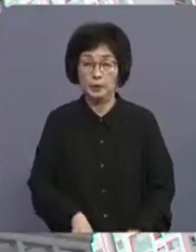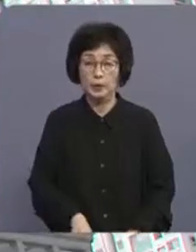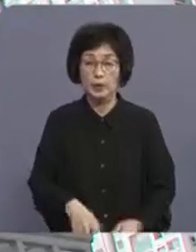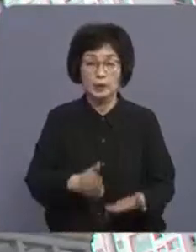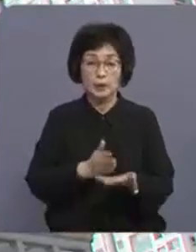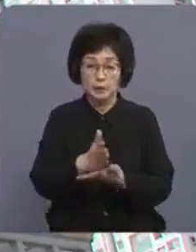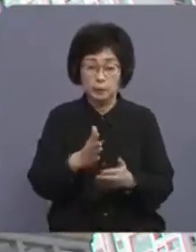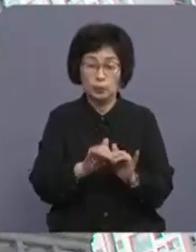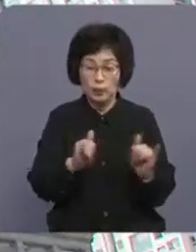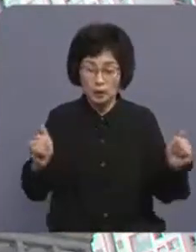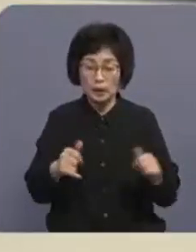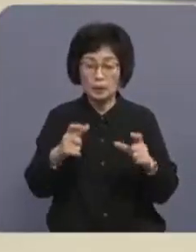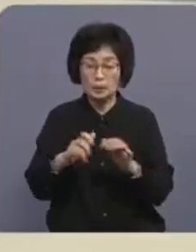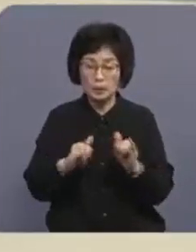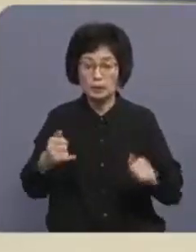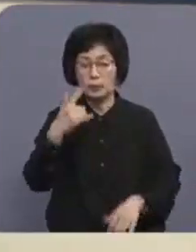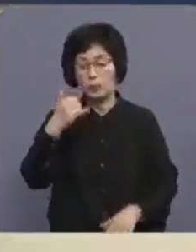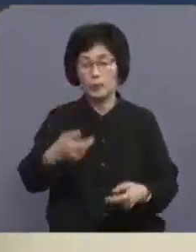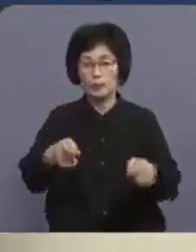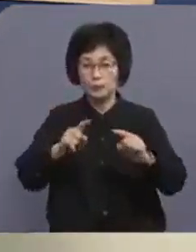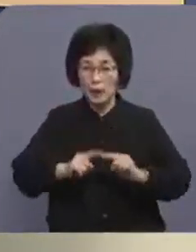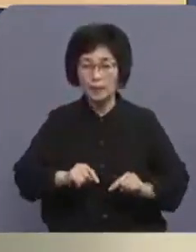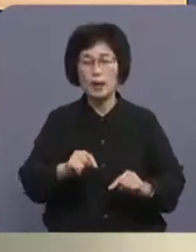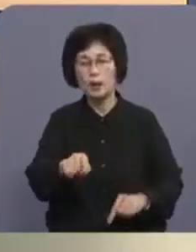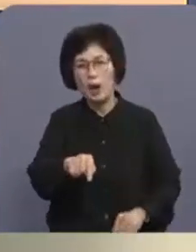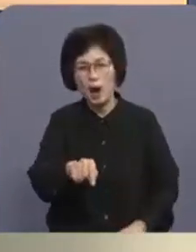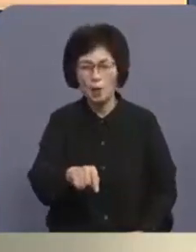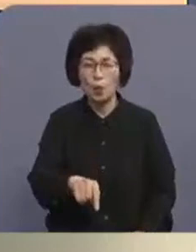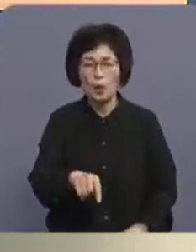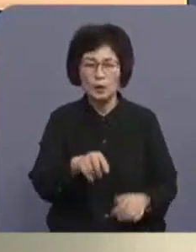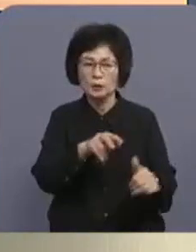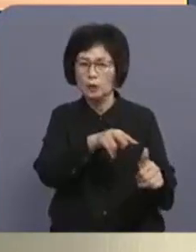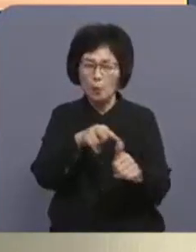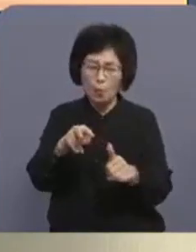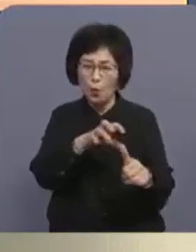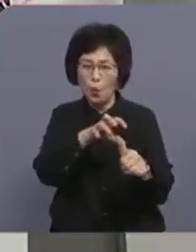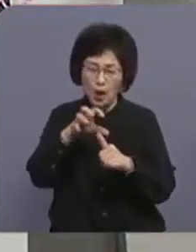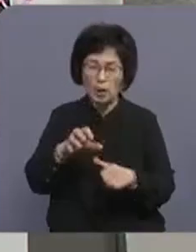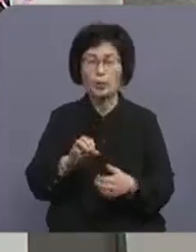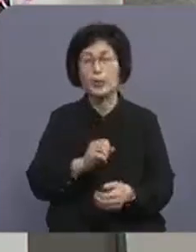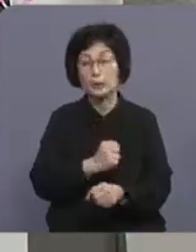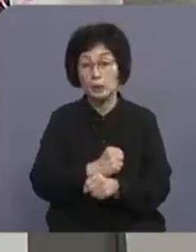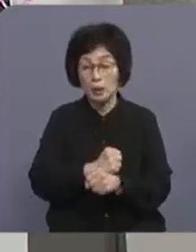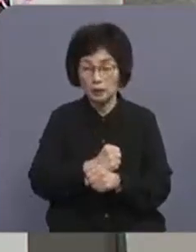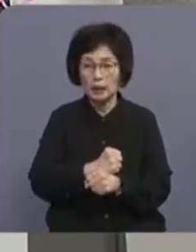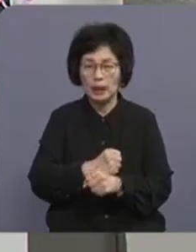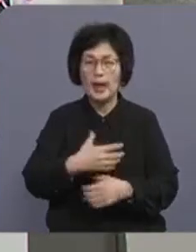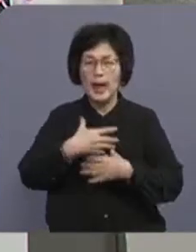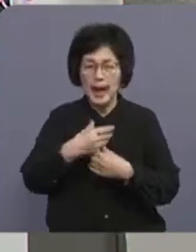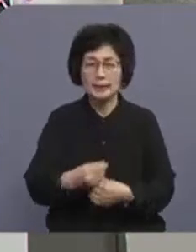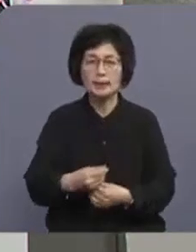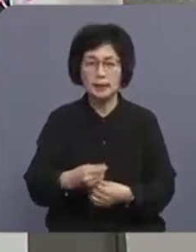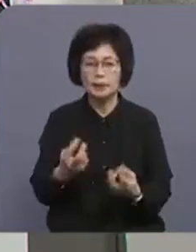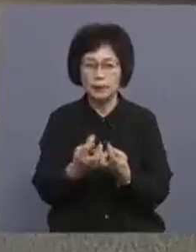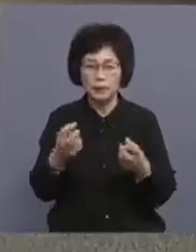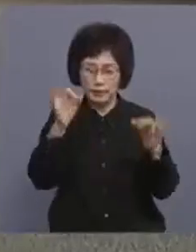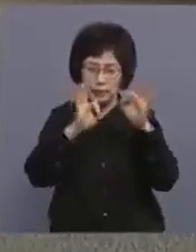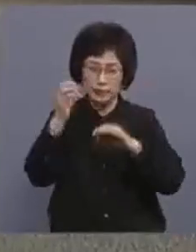전문가, 학부모들이 참여하는 이른바 리빙랩을 통해 통학로 개선이 어려운 곳의 안전 강화 방안을 찾기로